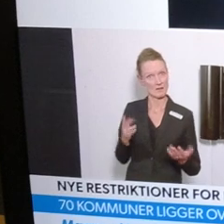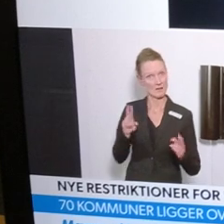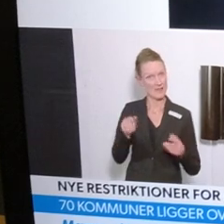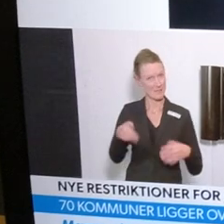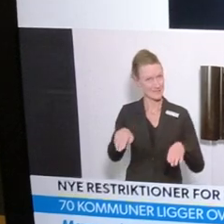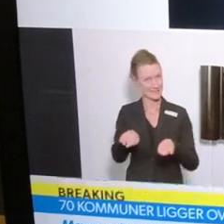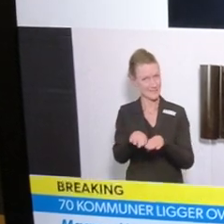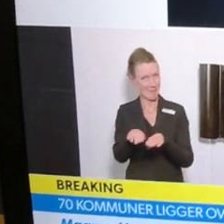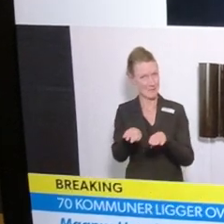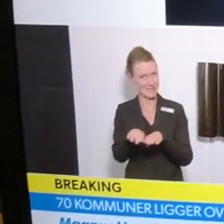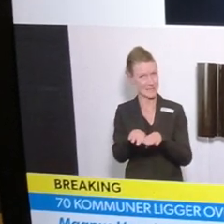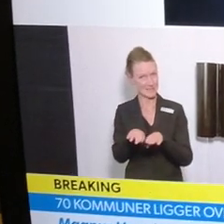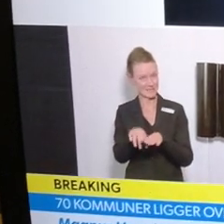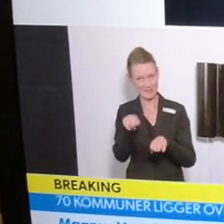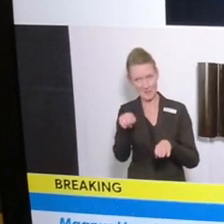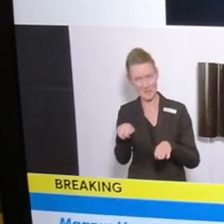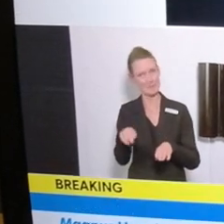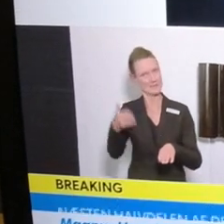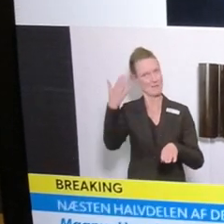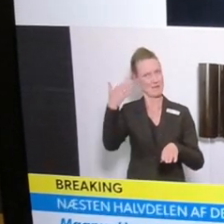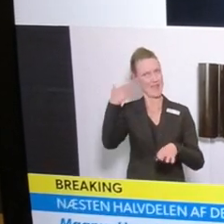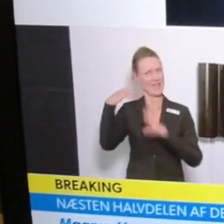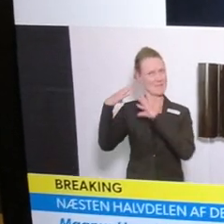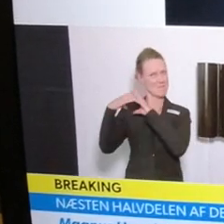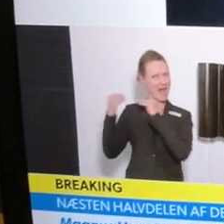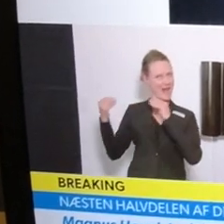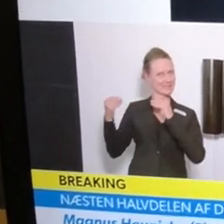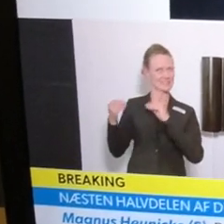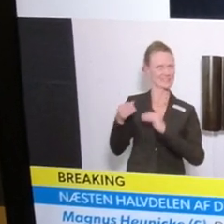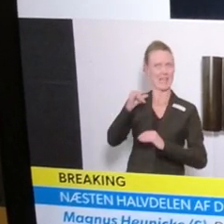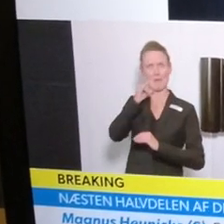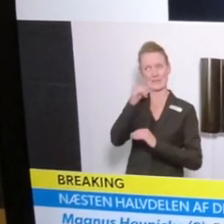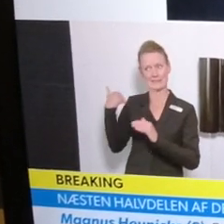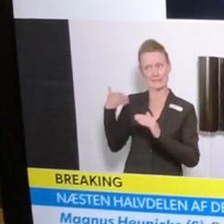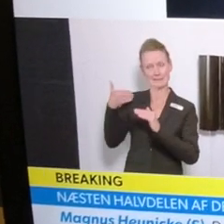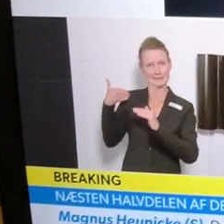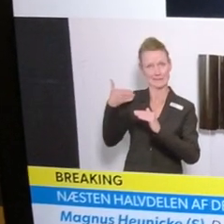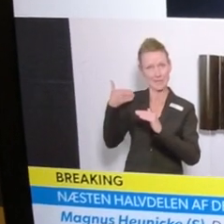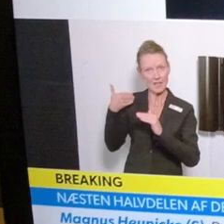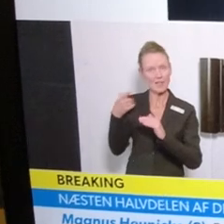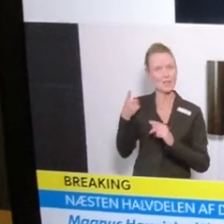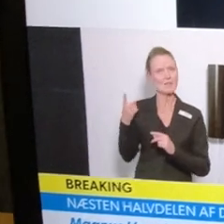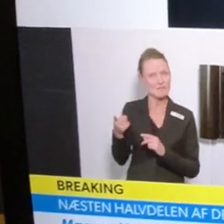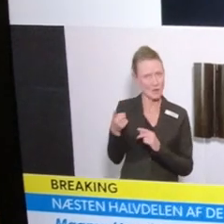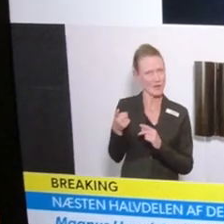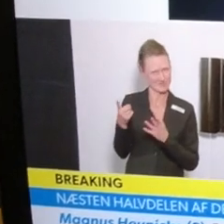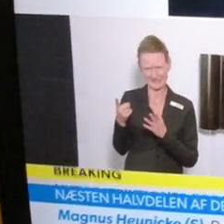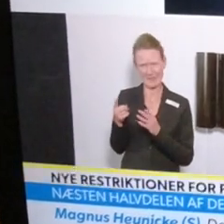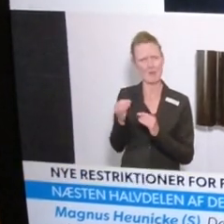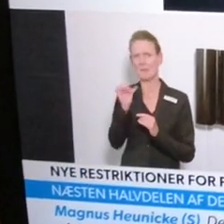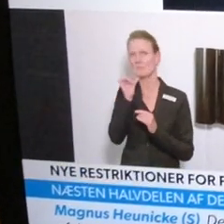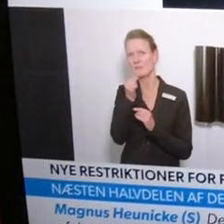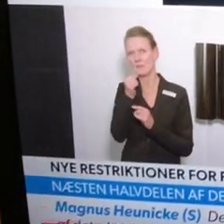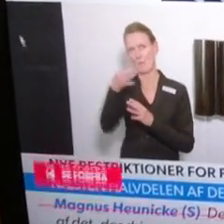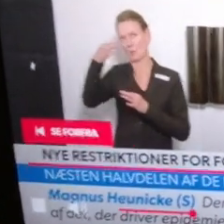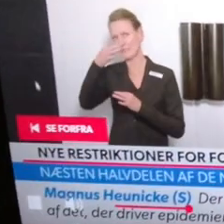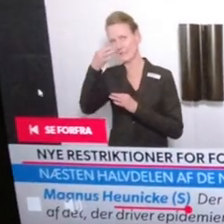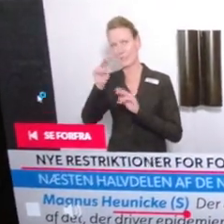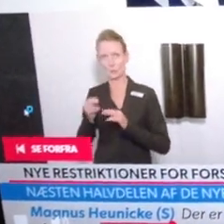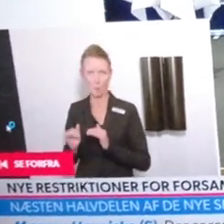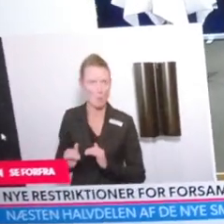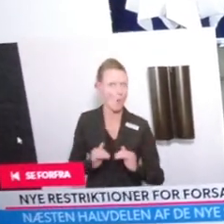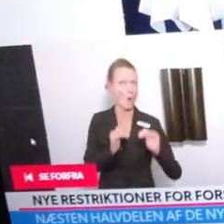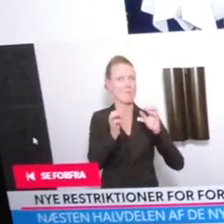de tal, vi jo kender fra marts og april, hvor antallet af test var en brøkdel af dem, der testes dagligt i dag? Ja, præcis.